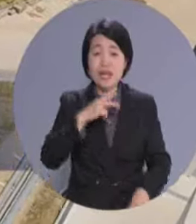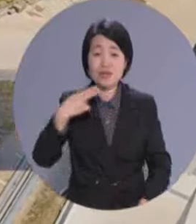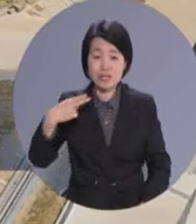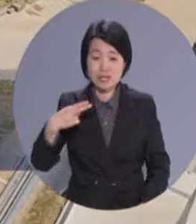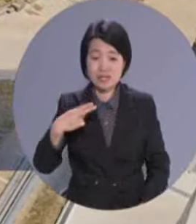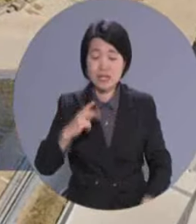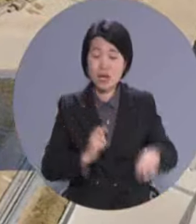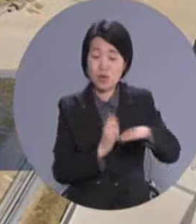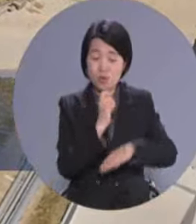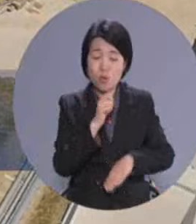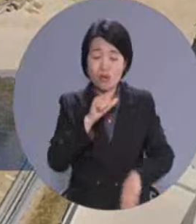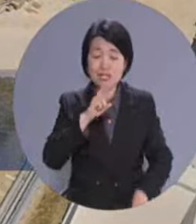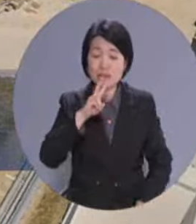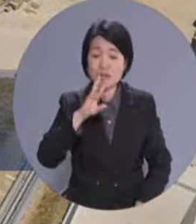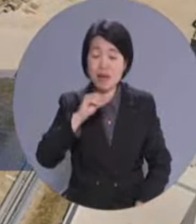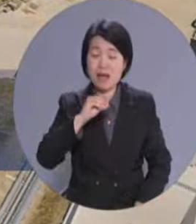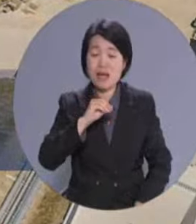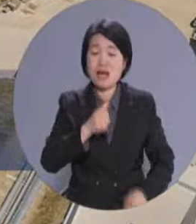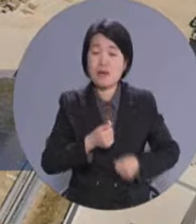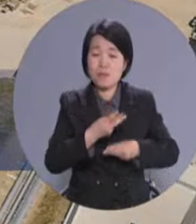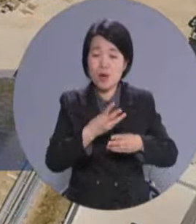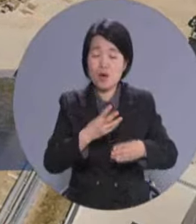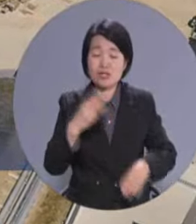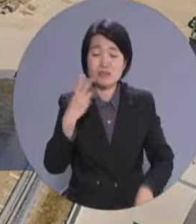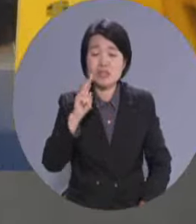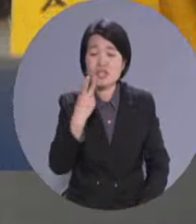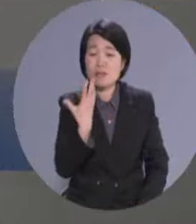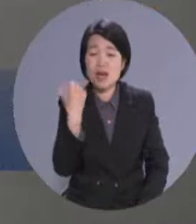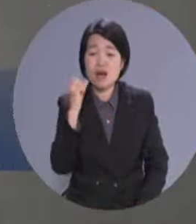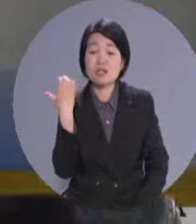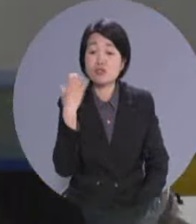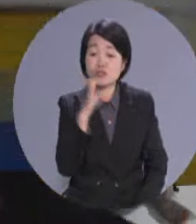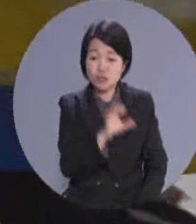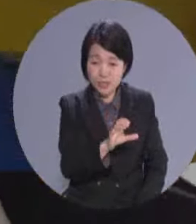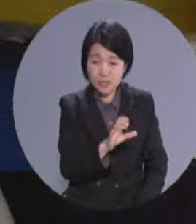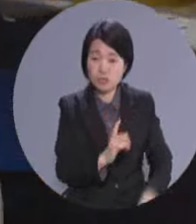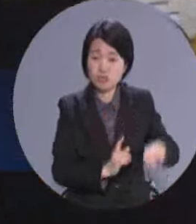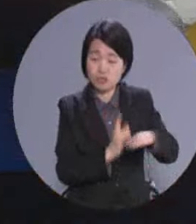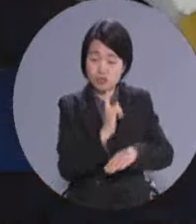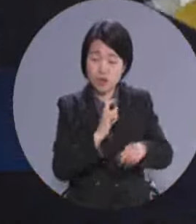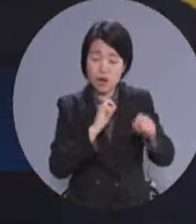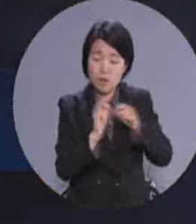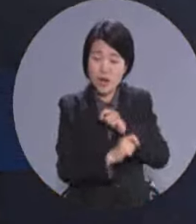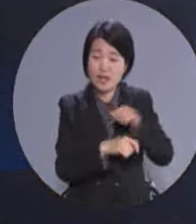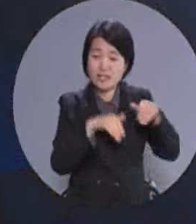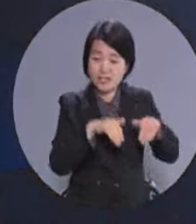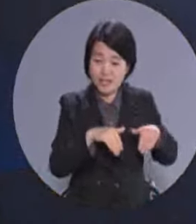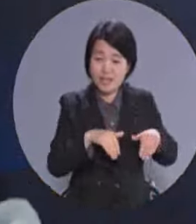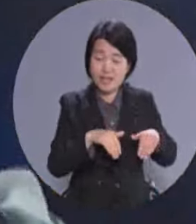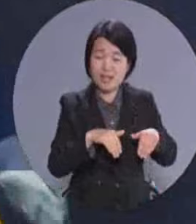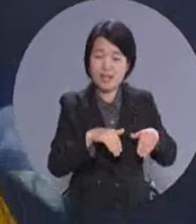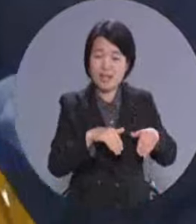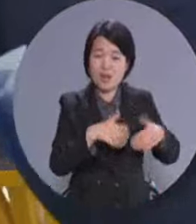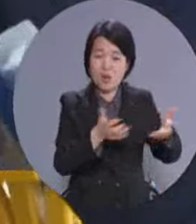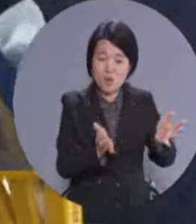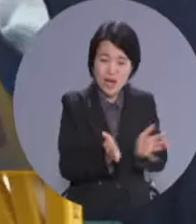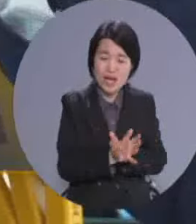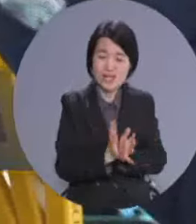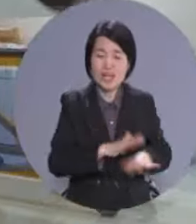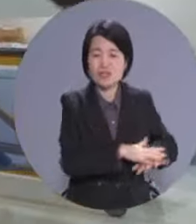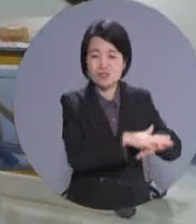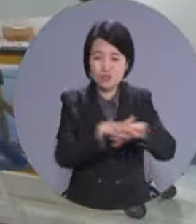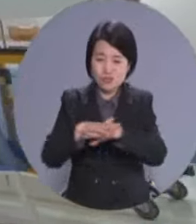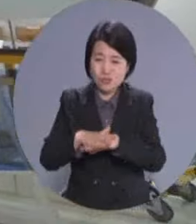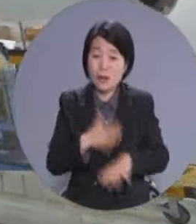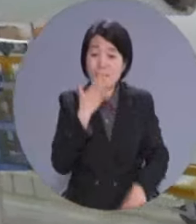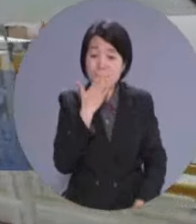고흥에 52만 평 규모로 약 3,200억 원을 투자하여 우주 발사체 관련 산학연관이 유기적인